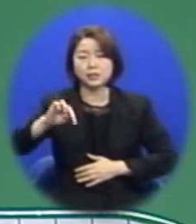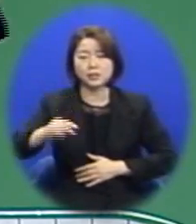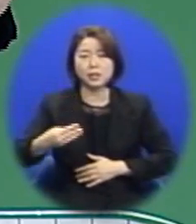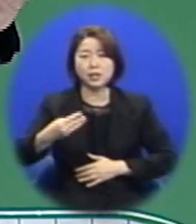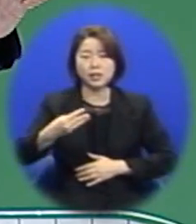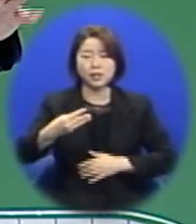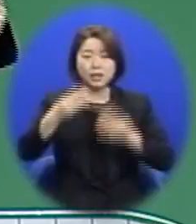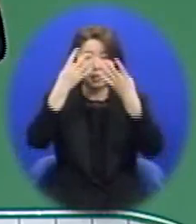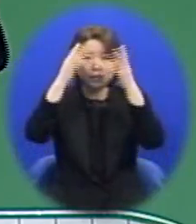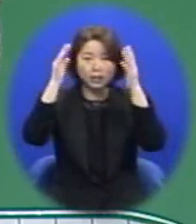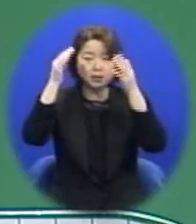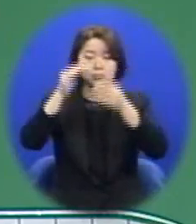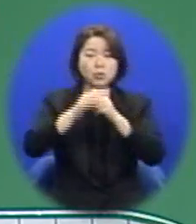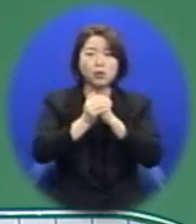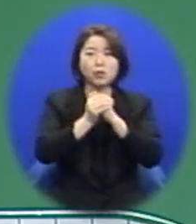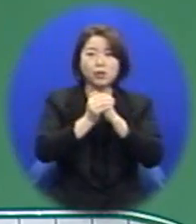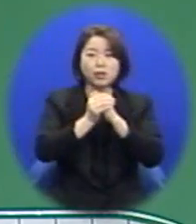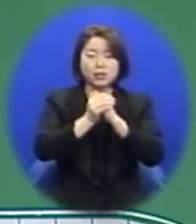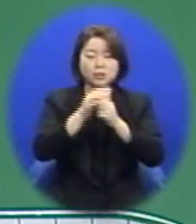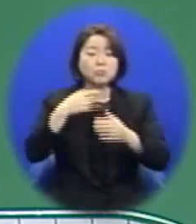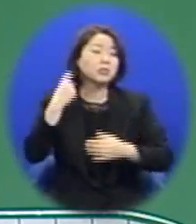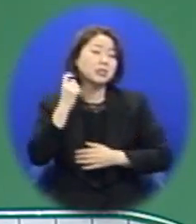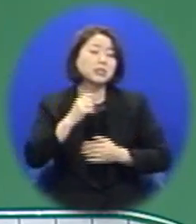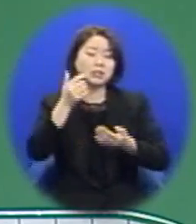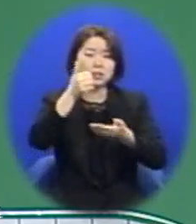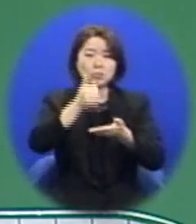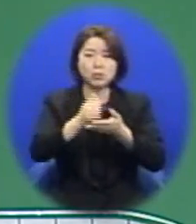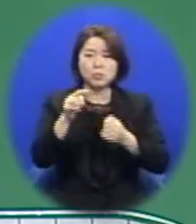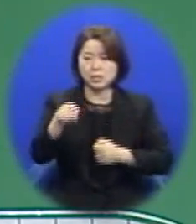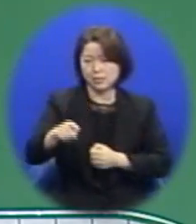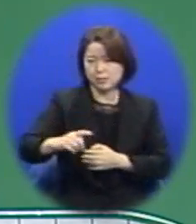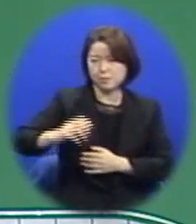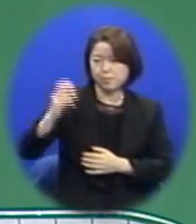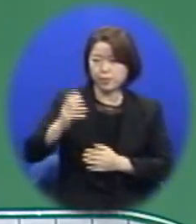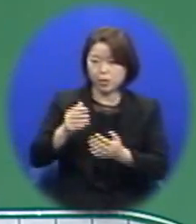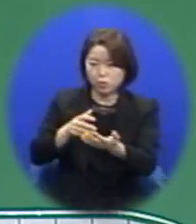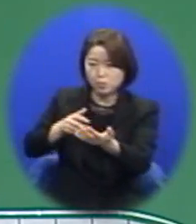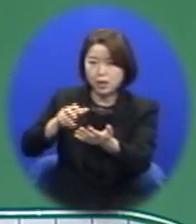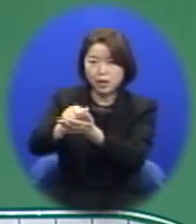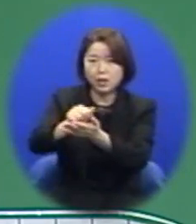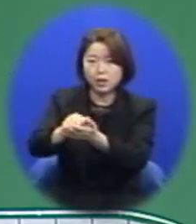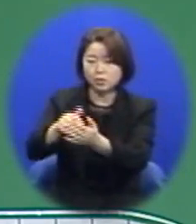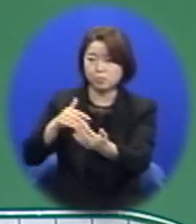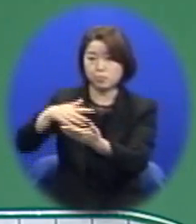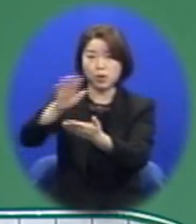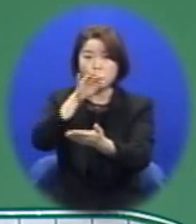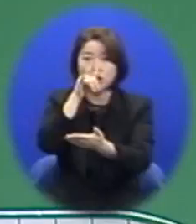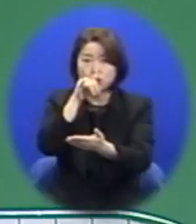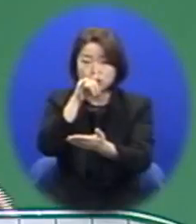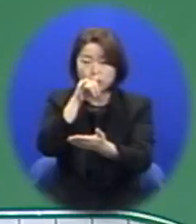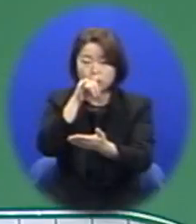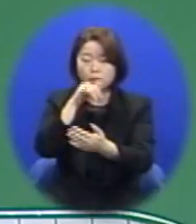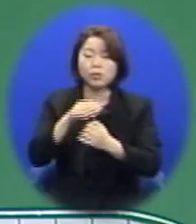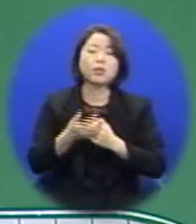군사들이 격퇴됨으로 유럽은 지켜졌죠. 그런데 샤를 마르텔 대제가 한 게 아닙니다. 그때 당시에